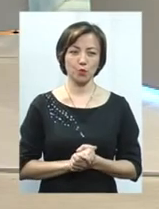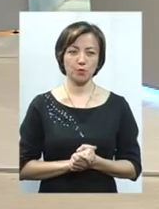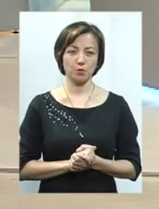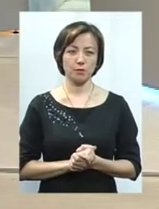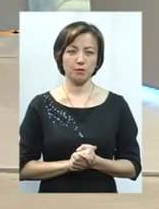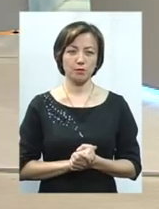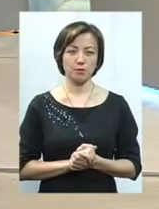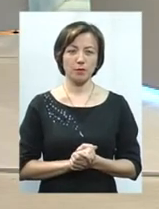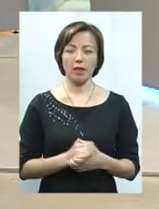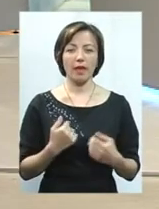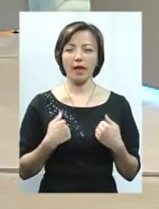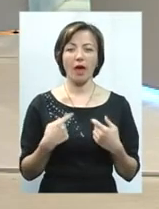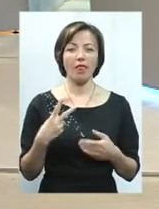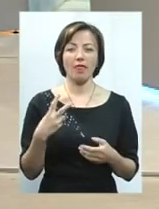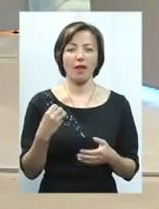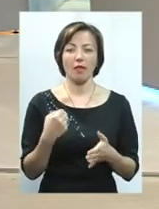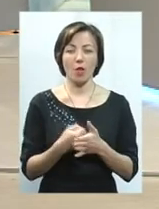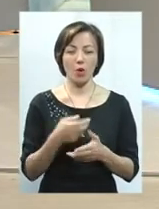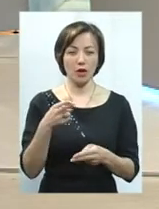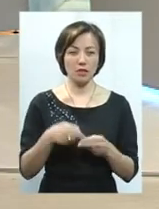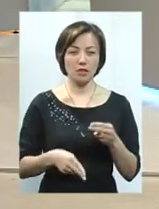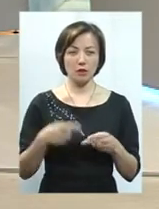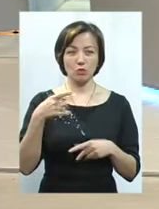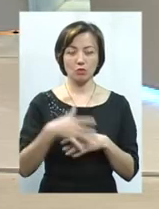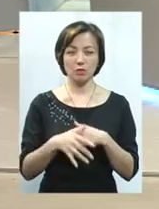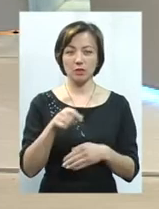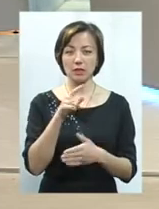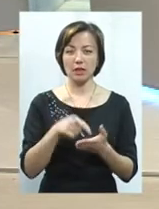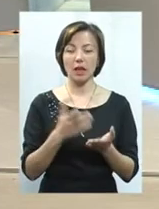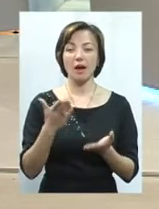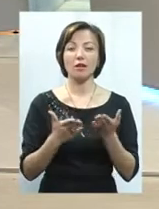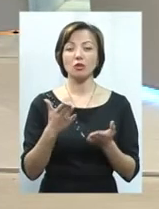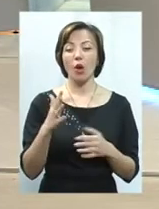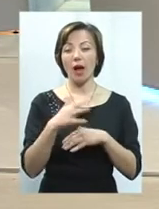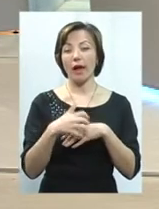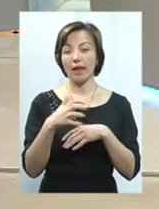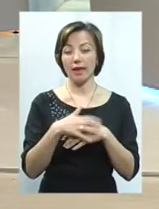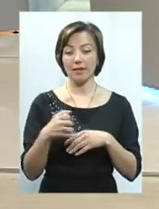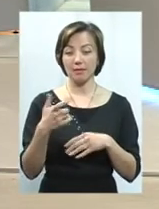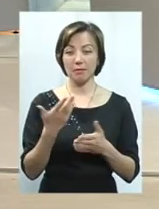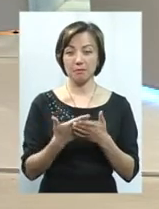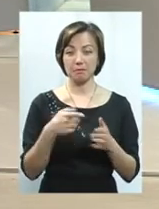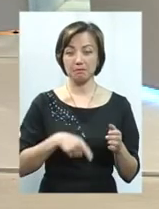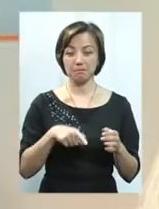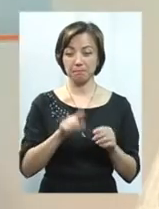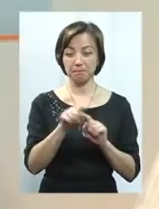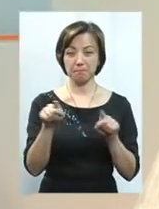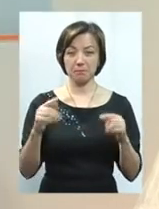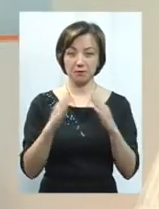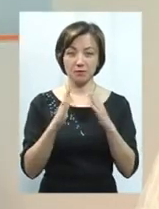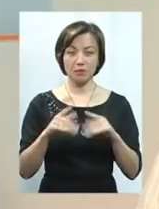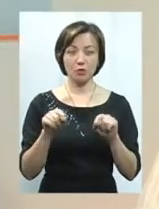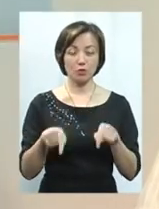Вибачте, не до кінця зрозумів запитання. Власне, якщо кіт мітить територію, ну, мабуть... Ну, якщо кіт мітить територію, хаті. Тут в